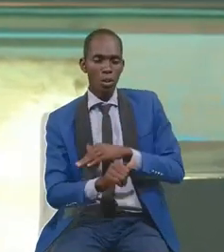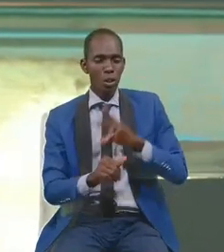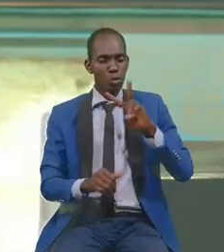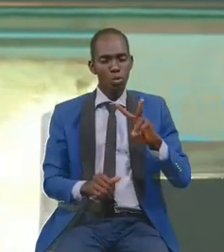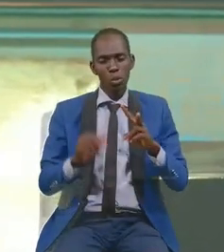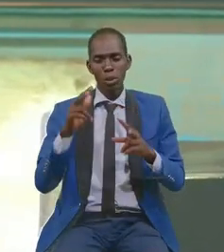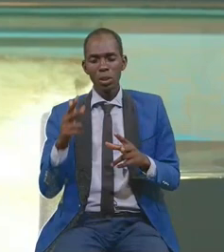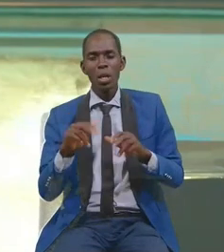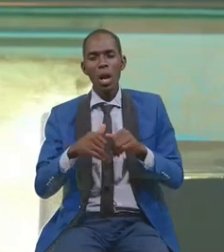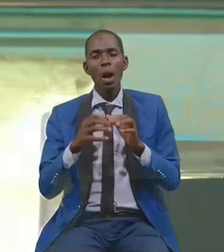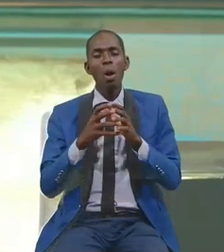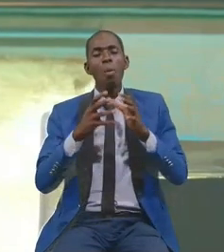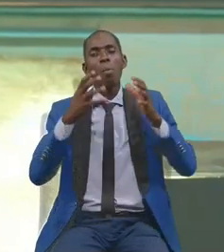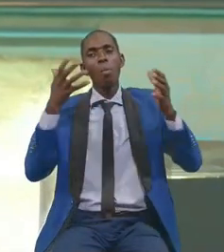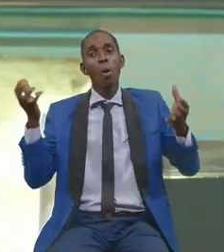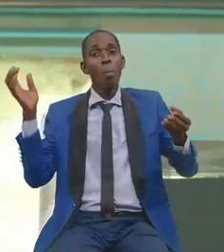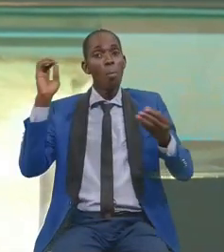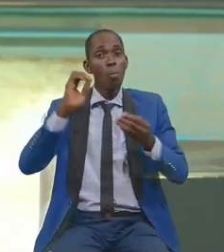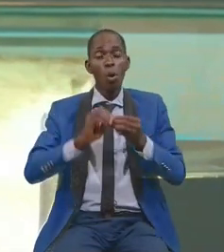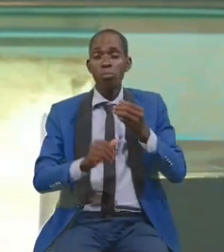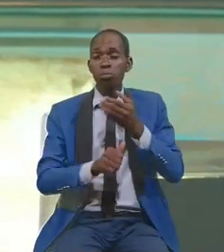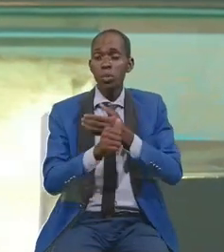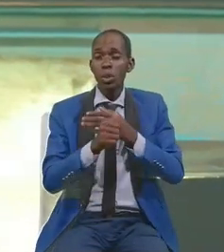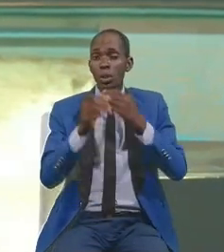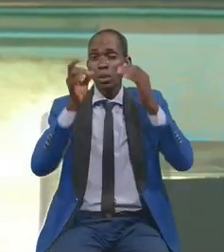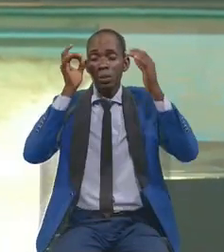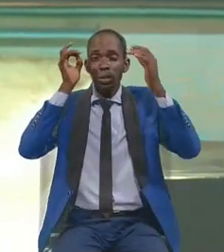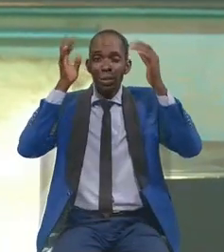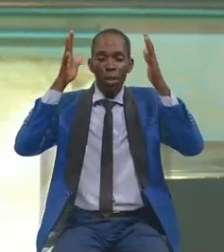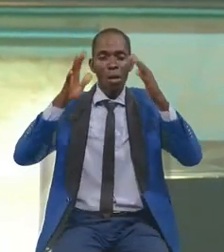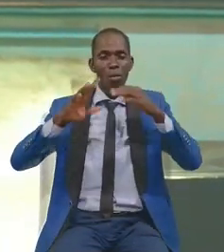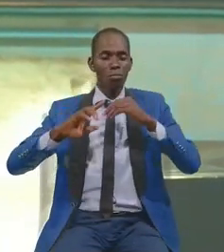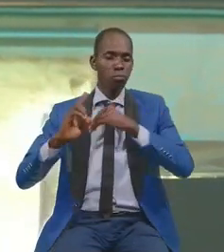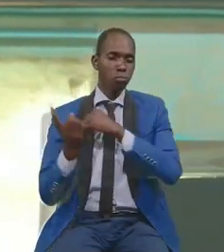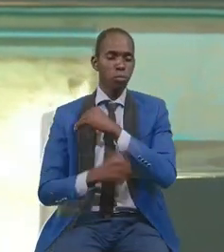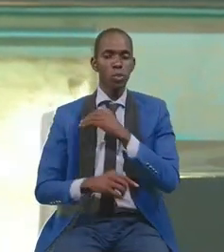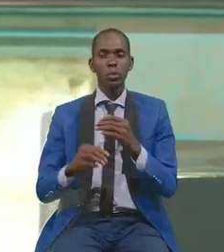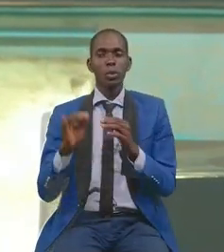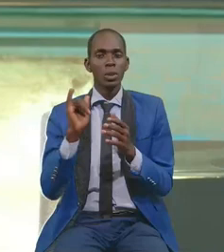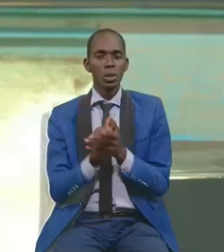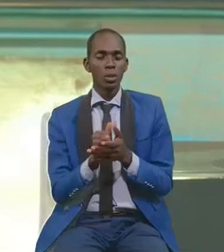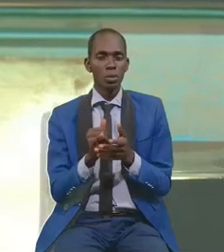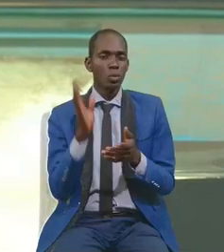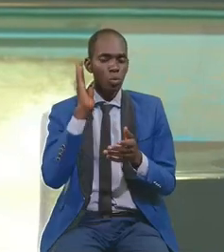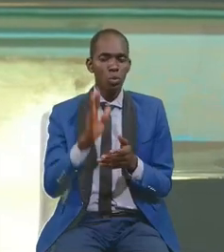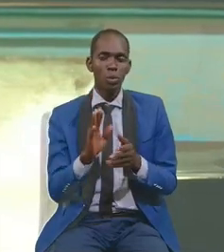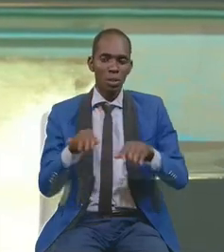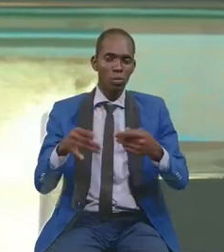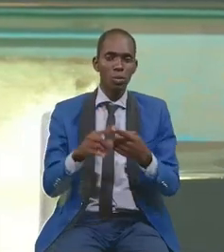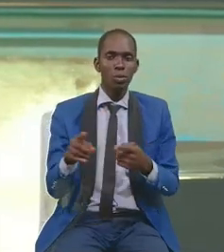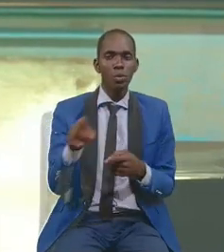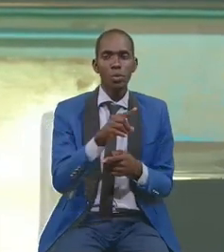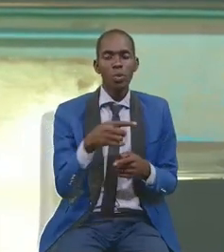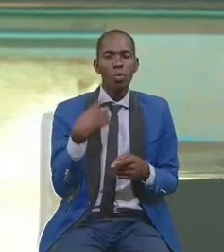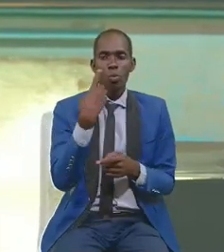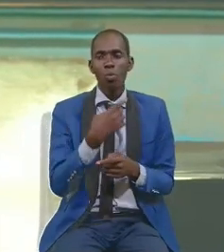De quel pire châtiment pensez-vous que sera jugé? Digne celui qui aura foulé aux pieds le